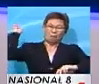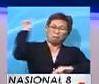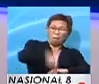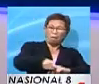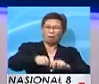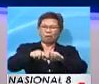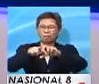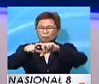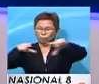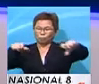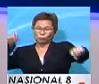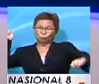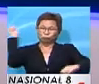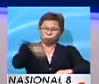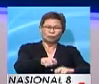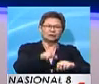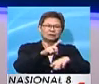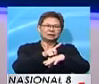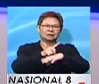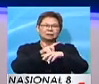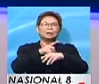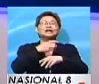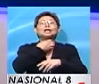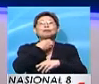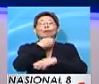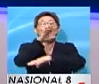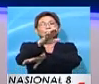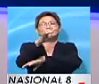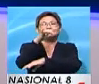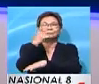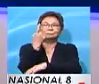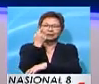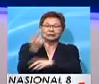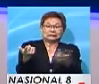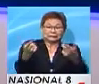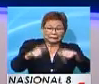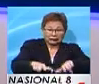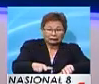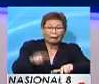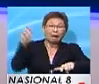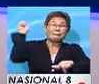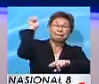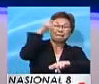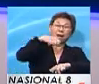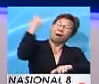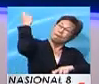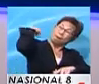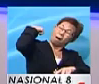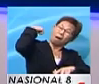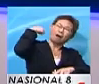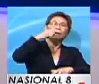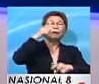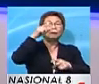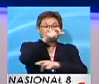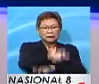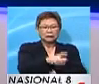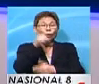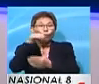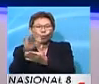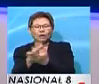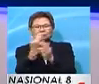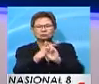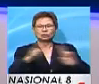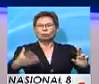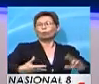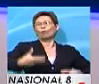perkarangan rumah mereka di taman Meru Heights Ipoh petang tadi kejadian itu dipercayai berlaku ketika mangsa dan isterinya sedang bersiap